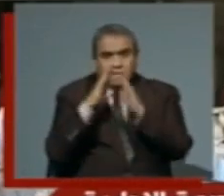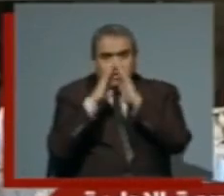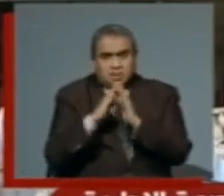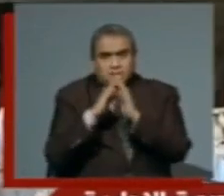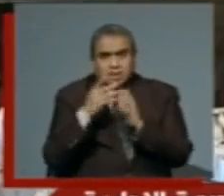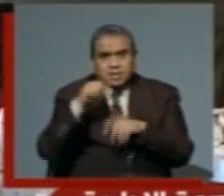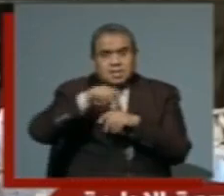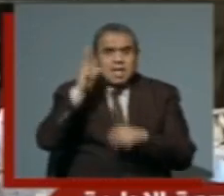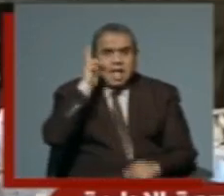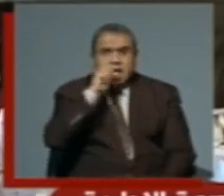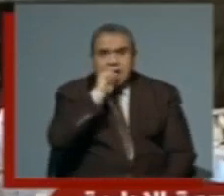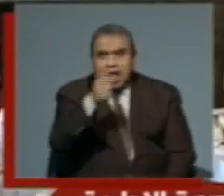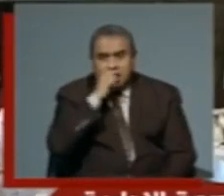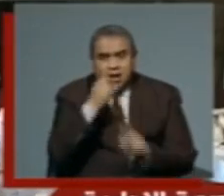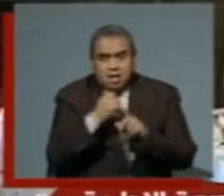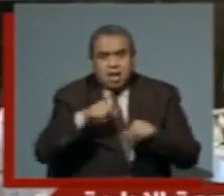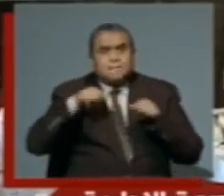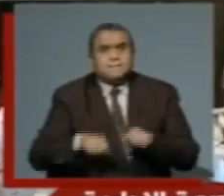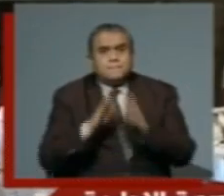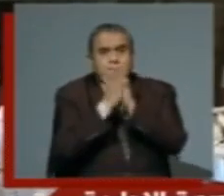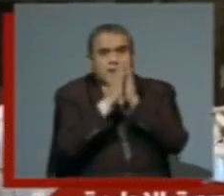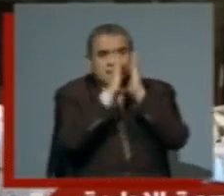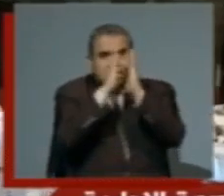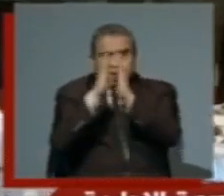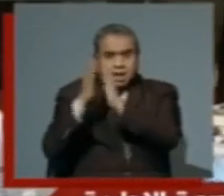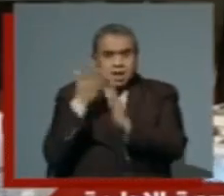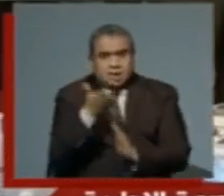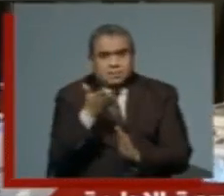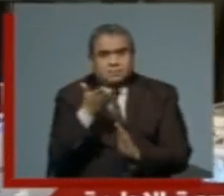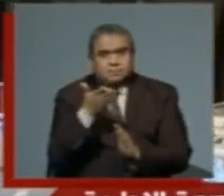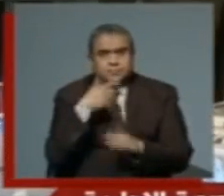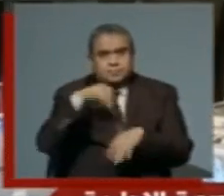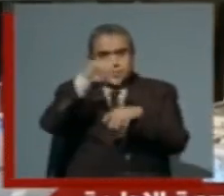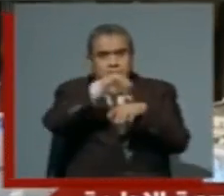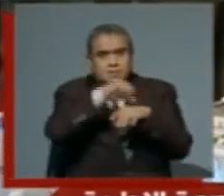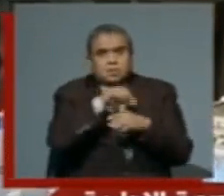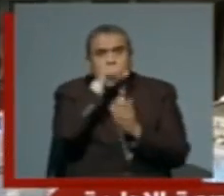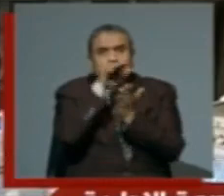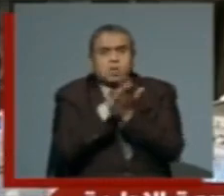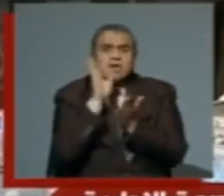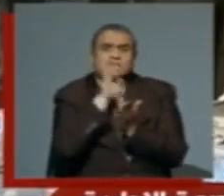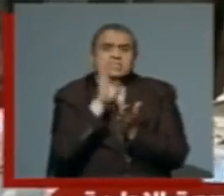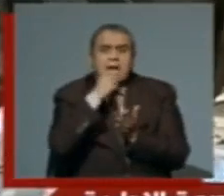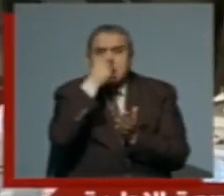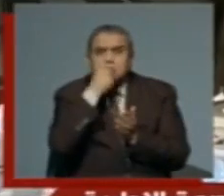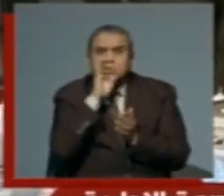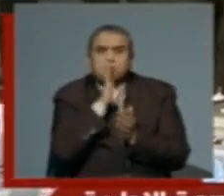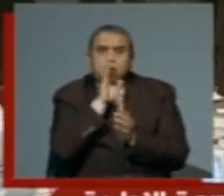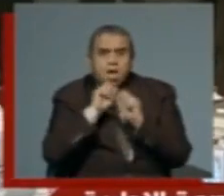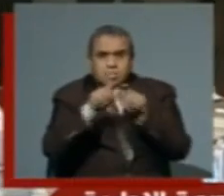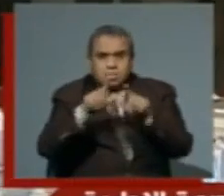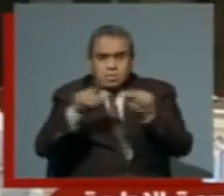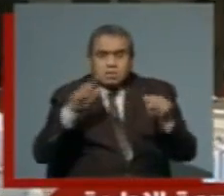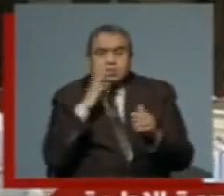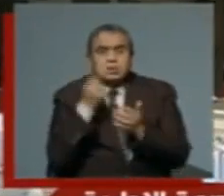اعلان ومكتبه عامه الاماكن لتحفيظ القران على الخدمات يا فندم